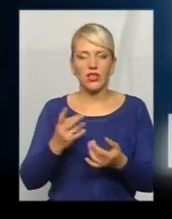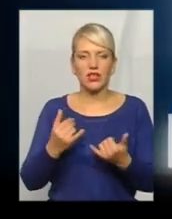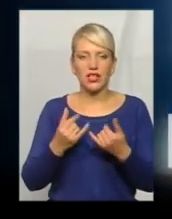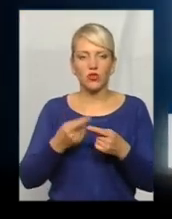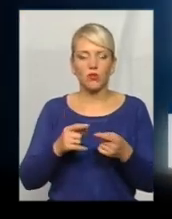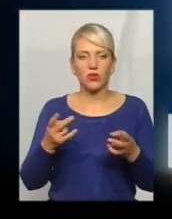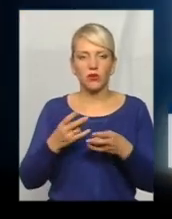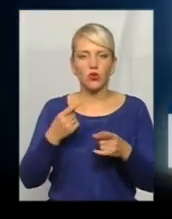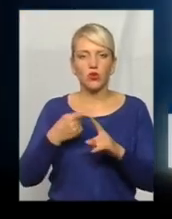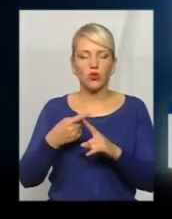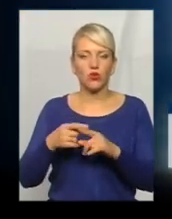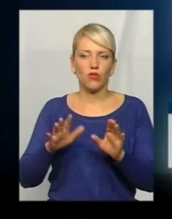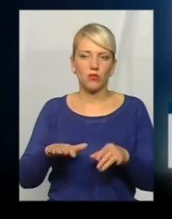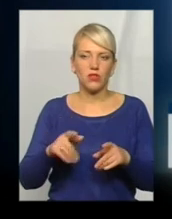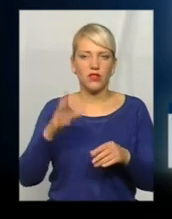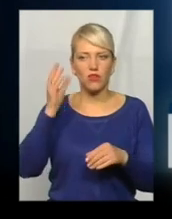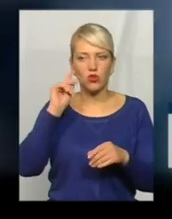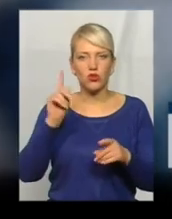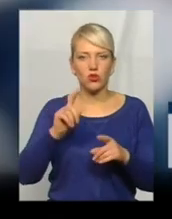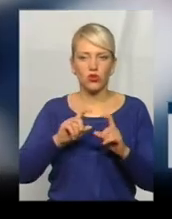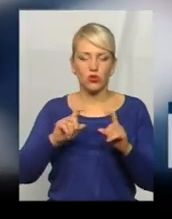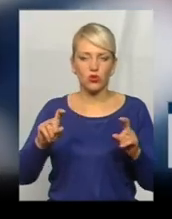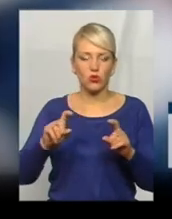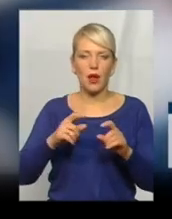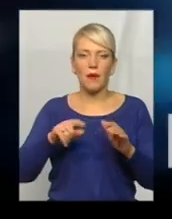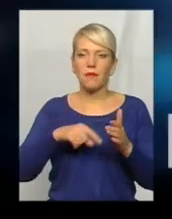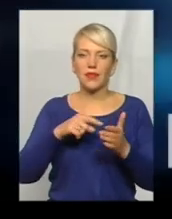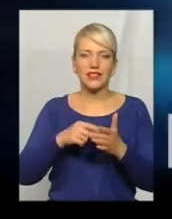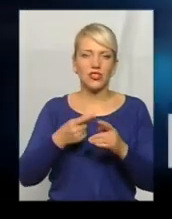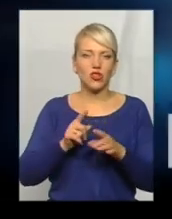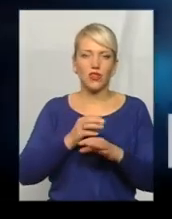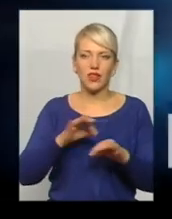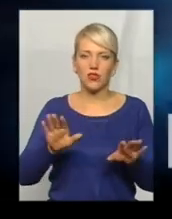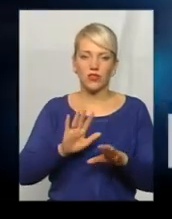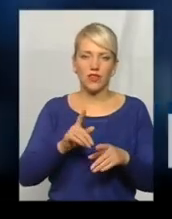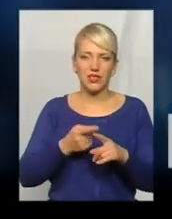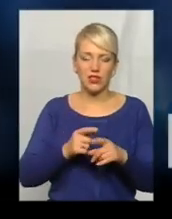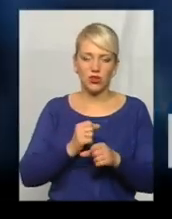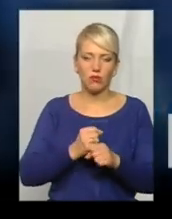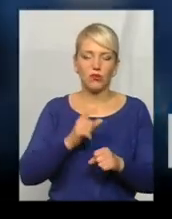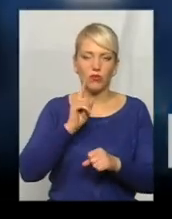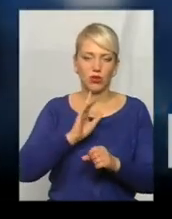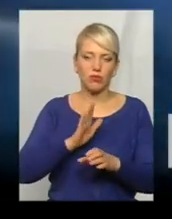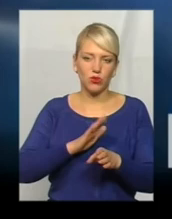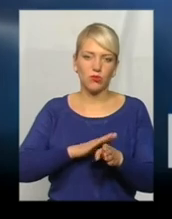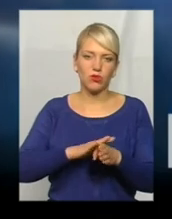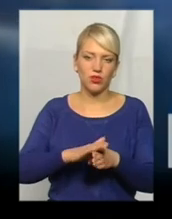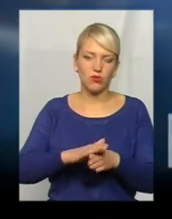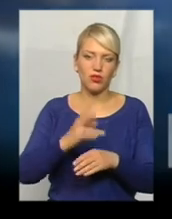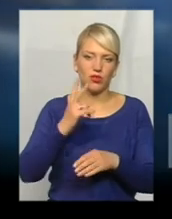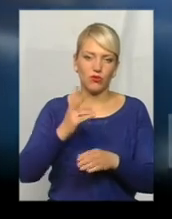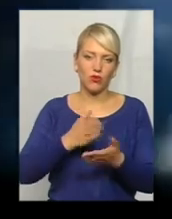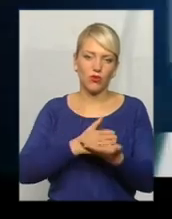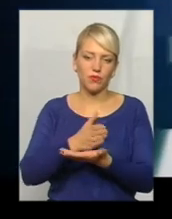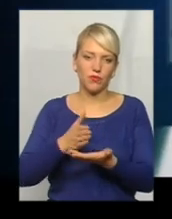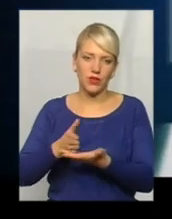Але враховуючи те, що інфраструктура міста не дозволяє цього зробити, тому ми поки що будемо дотримуватись такої двохфракційної схеми